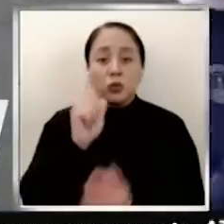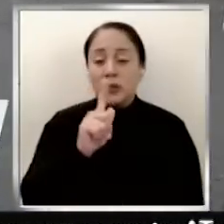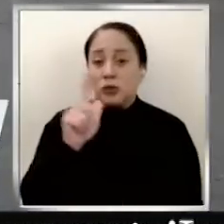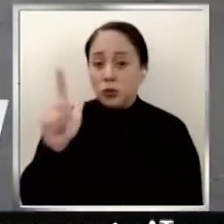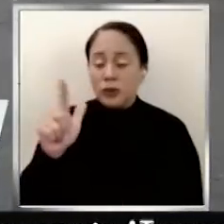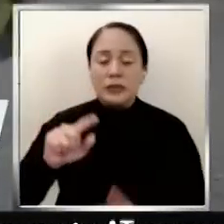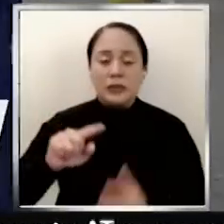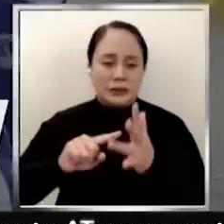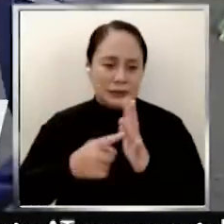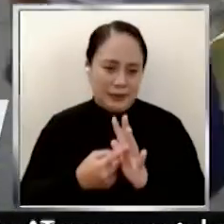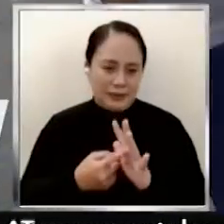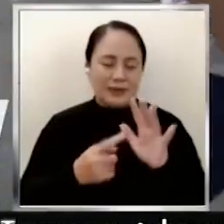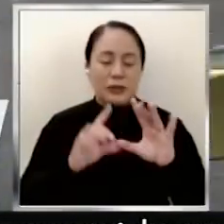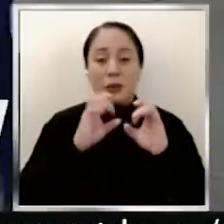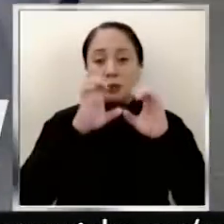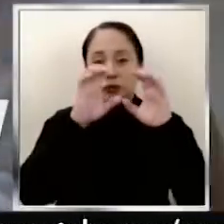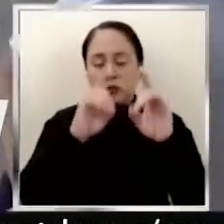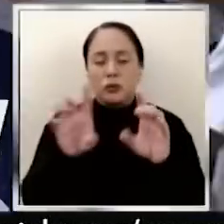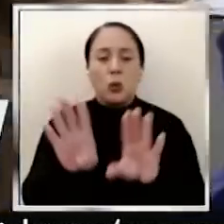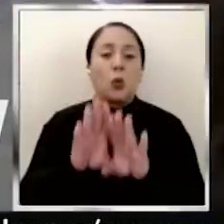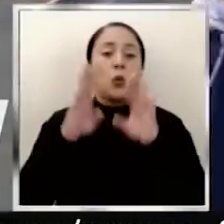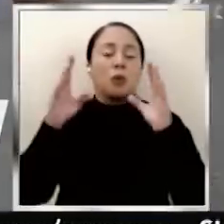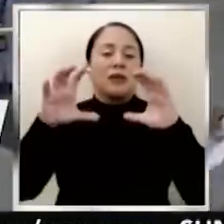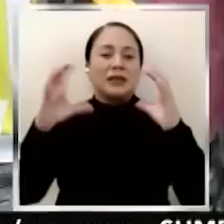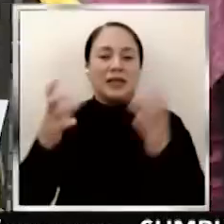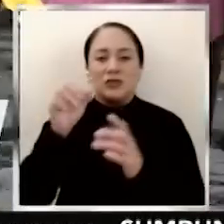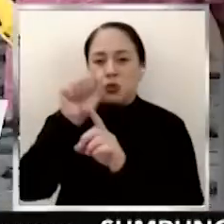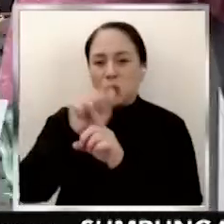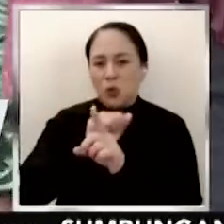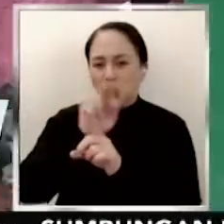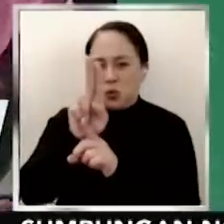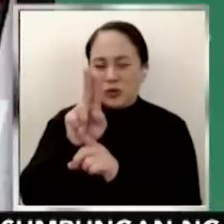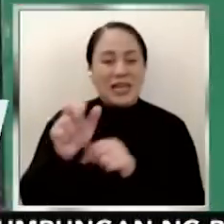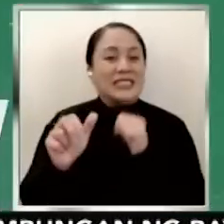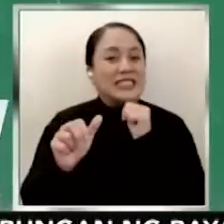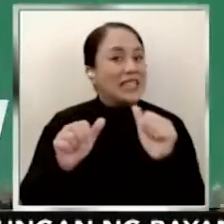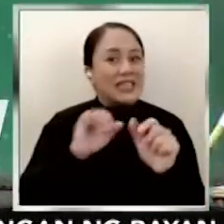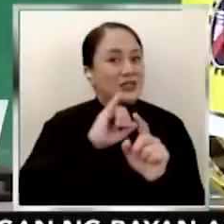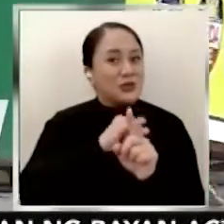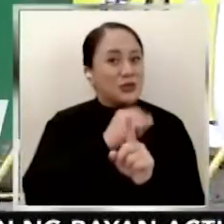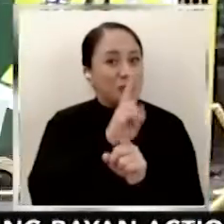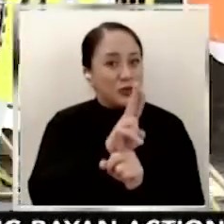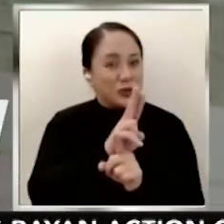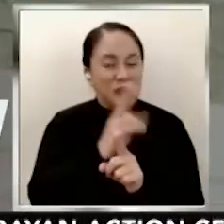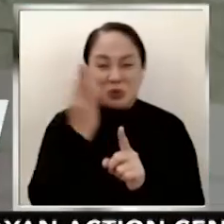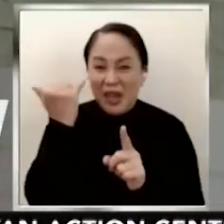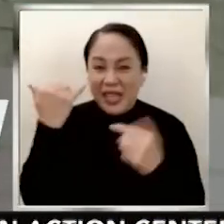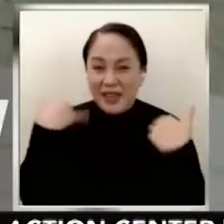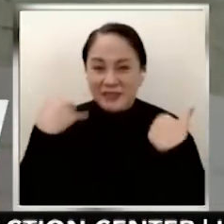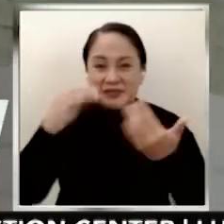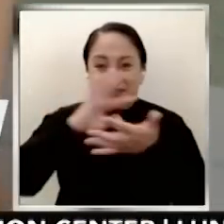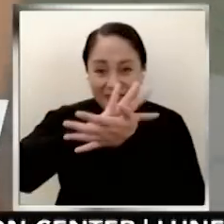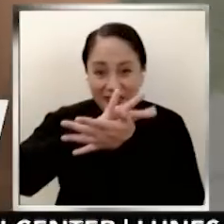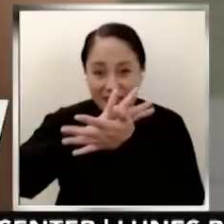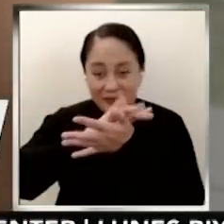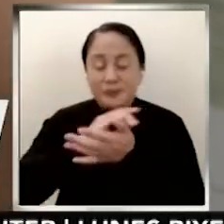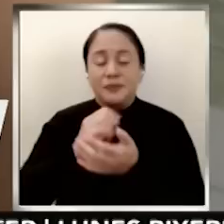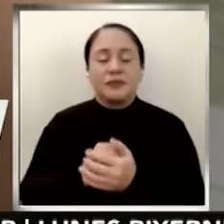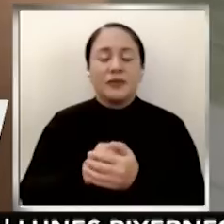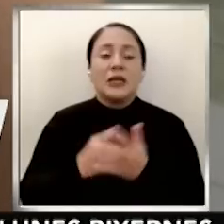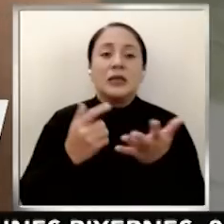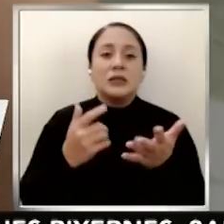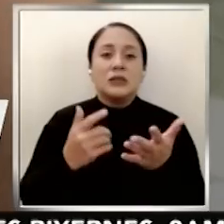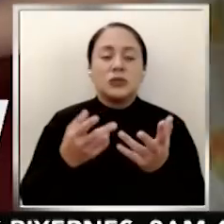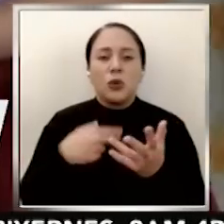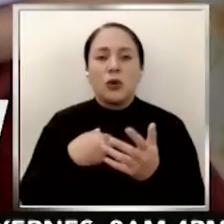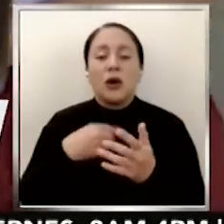of Education ang pagbubukas ng klase sa Agosto sa halip na Hunyo noong kasagsagan ng COVID-19 pandemic. Dahil dito, tumapat ang bakasyon